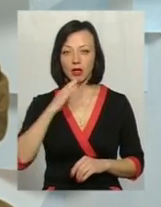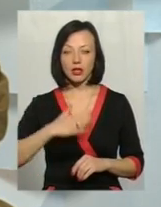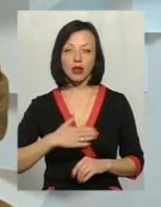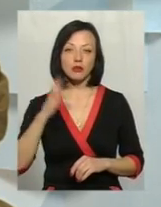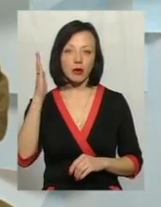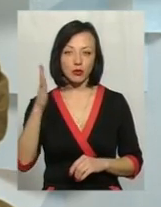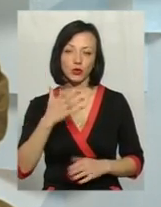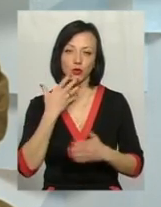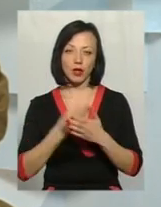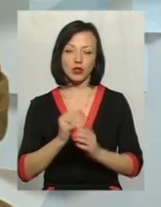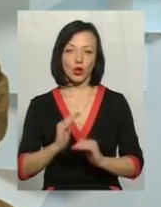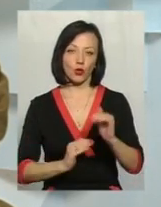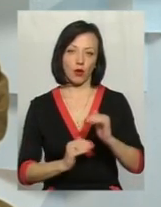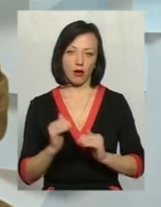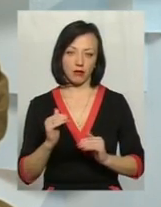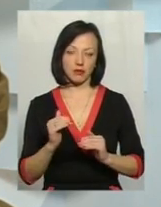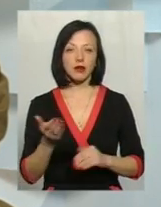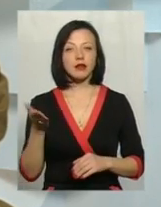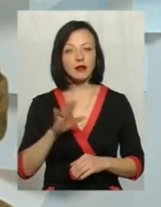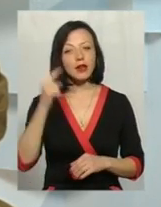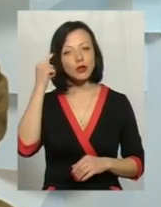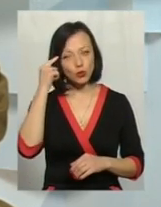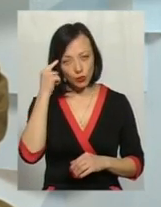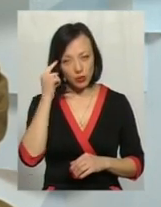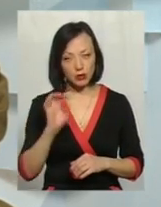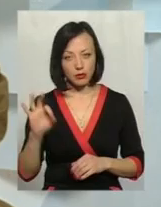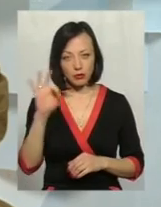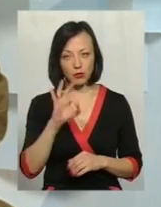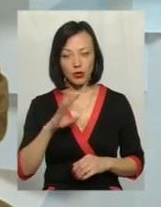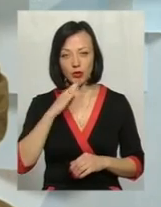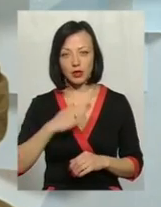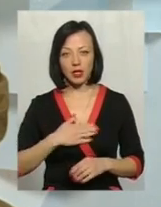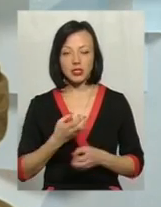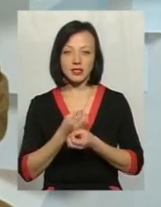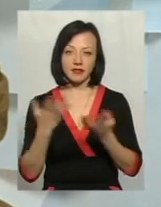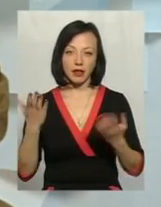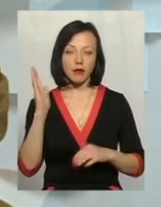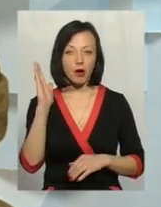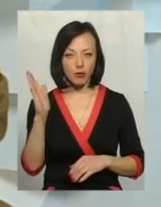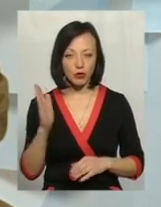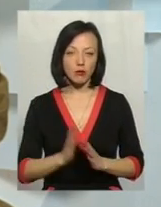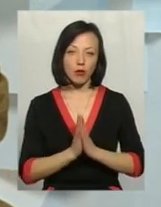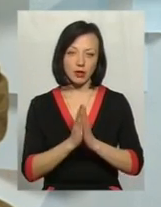майбутнє у наших руках. Давайте думати про наше світле майбутнє,